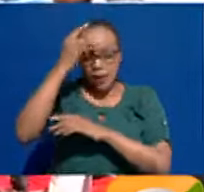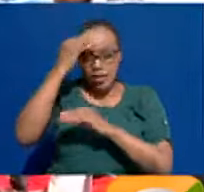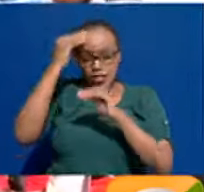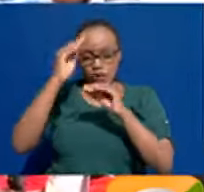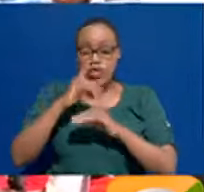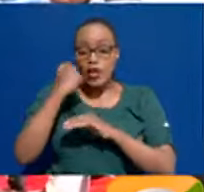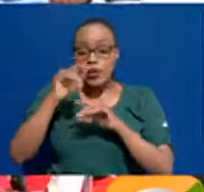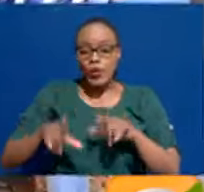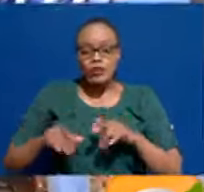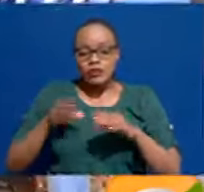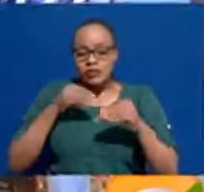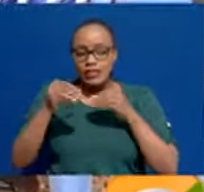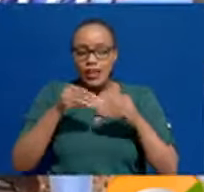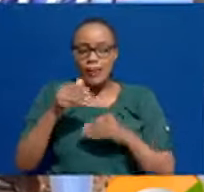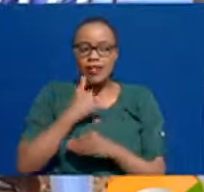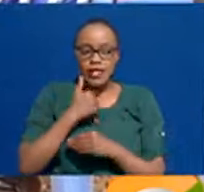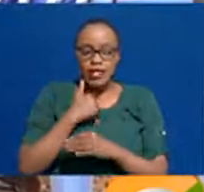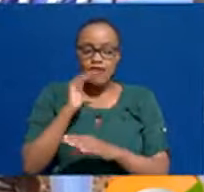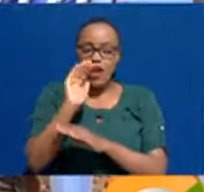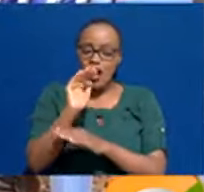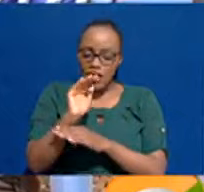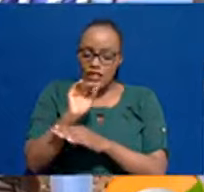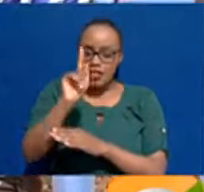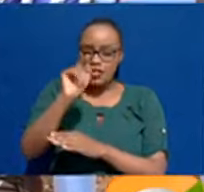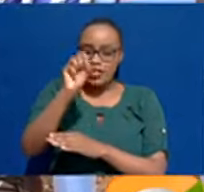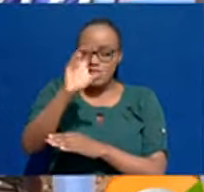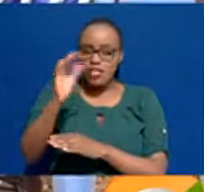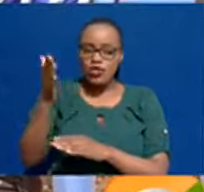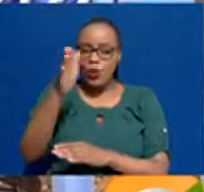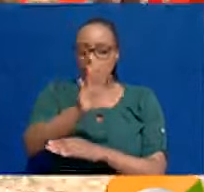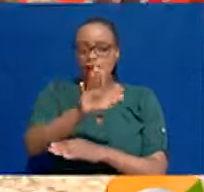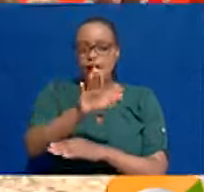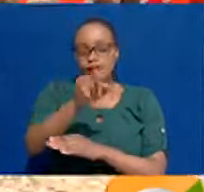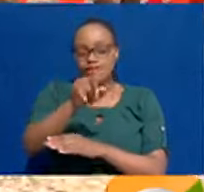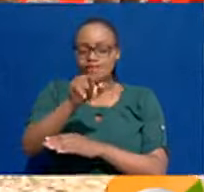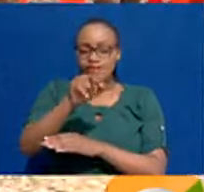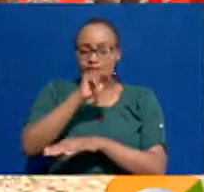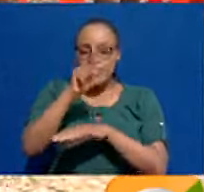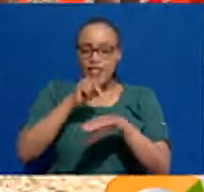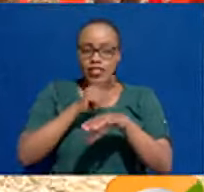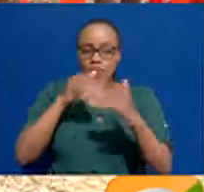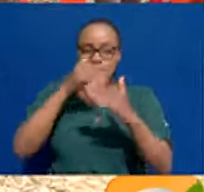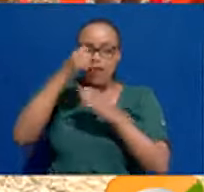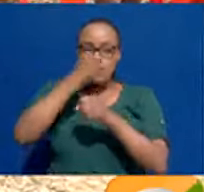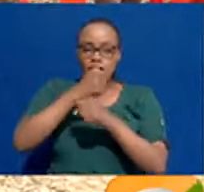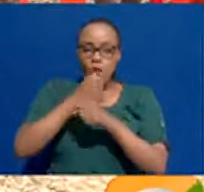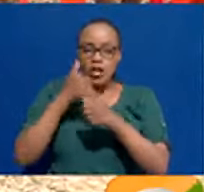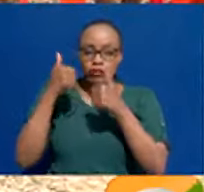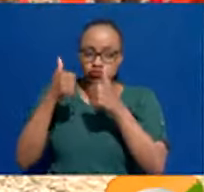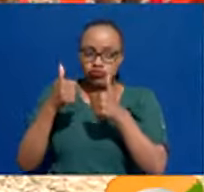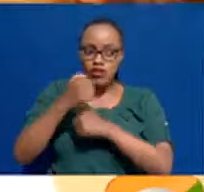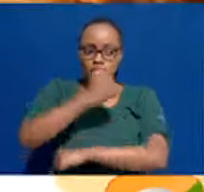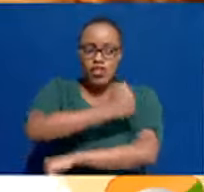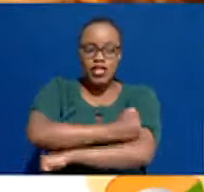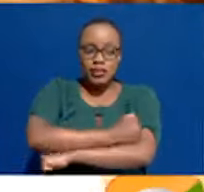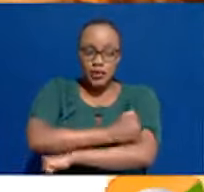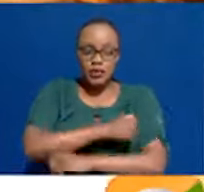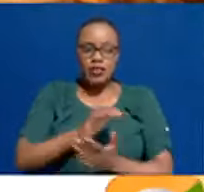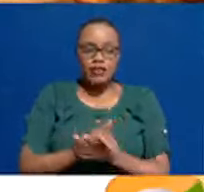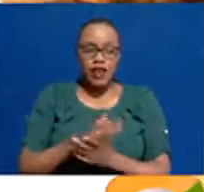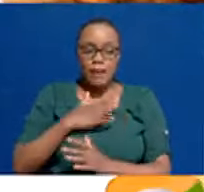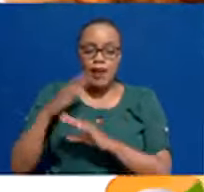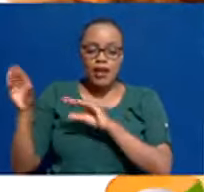wao wanaishi na ulemavu wakiomba tume hiyo kumrejesha mwalimu huyo kufuatia kazi yake nzuri katika shule hiyo. My